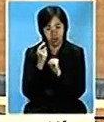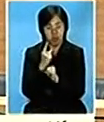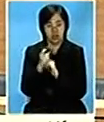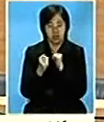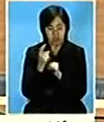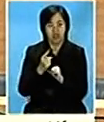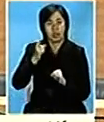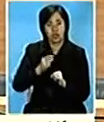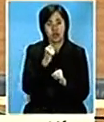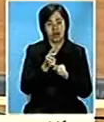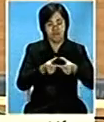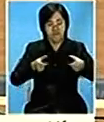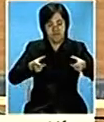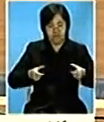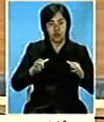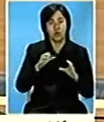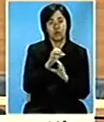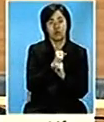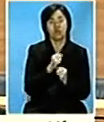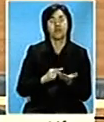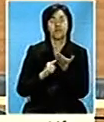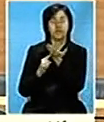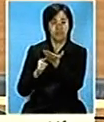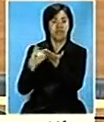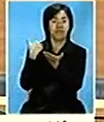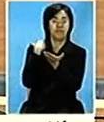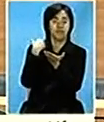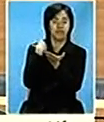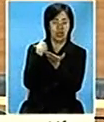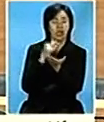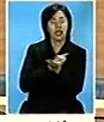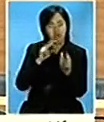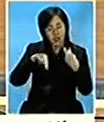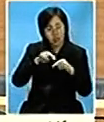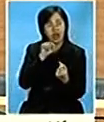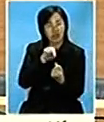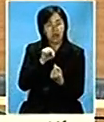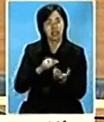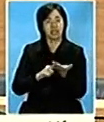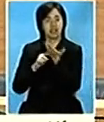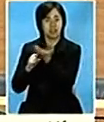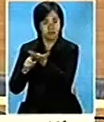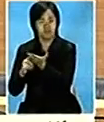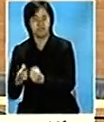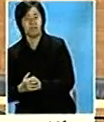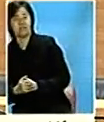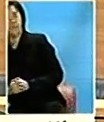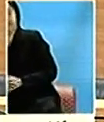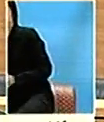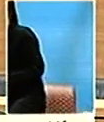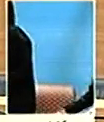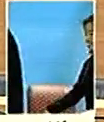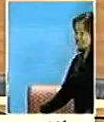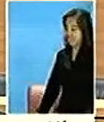ทำรายงานต่อคณะกรรมการชุดที่ดูแลกำกับเรื่องนี้นะคะ อันนึ